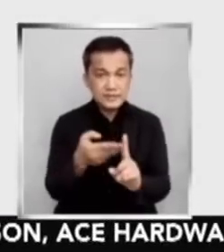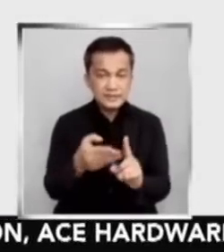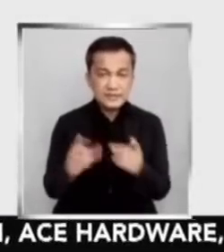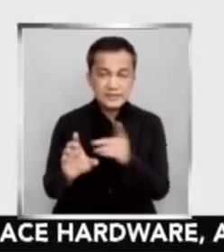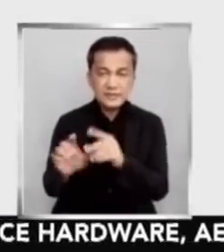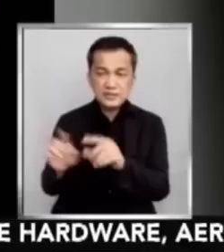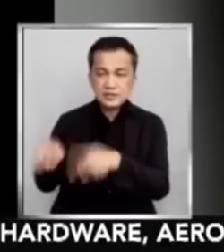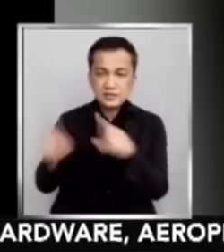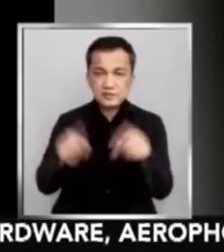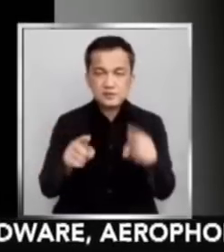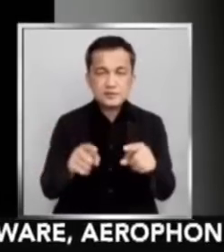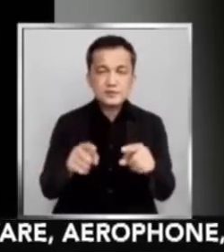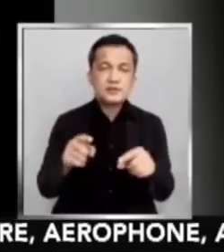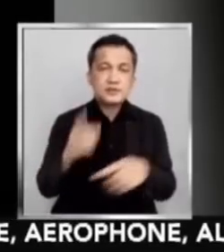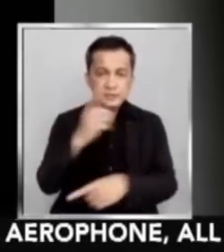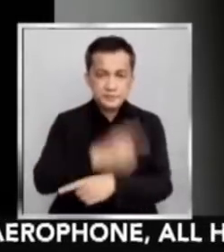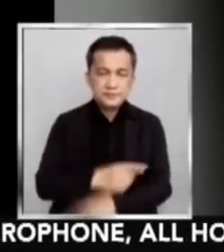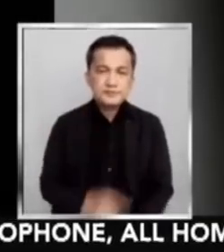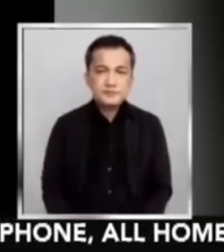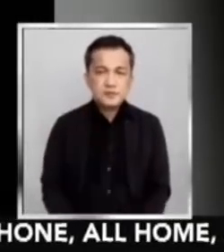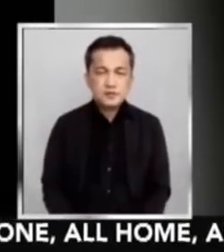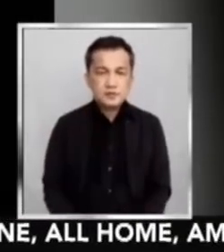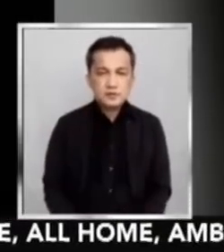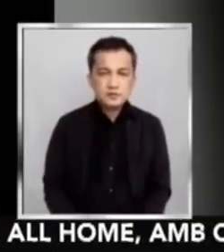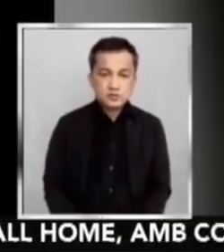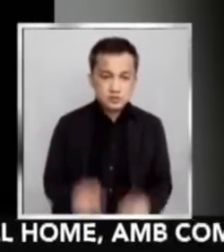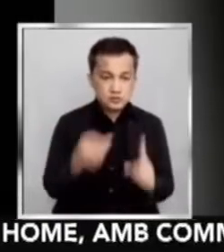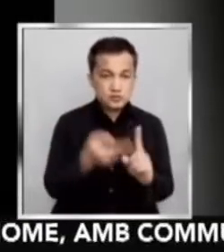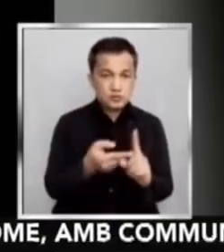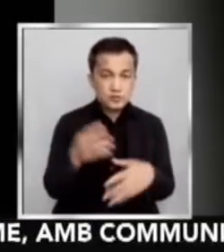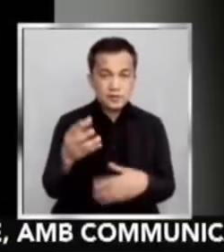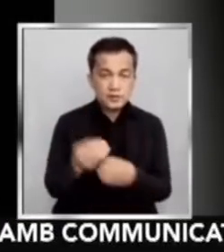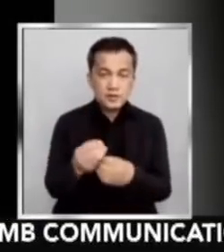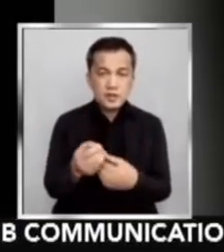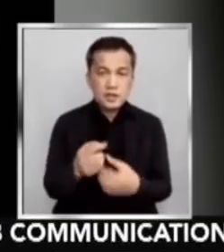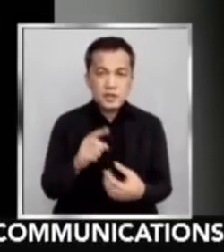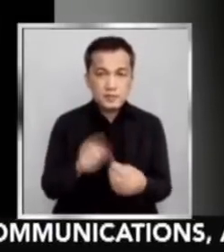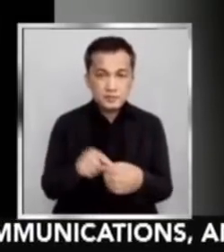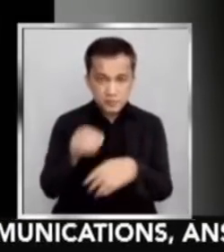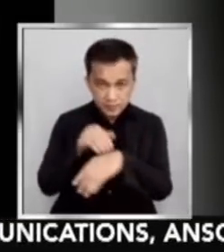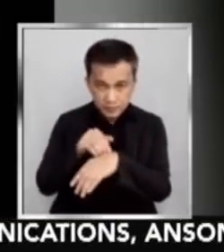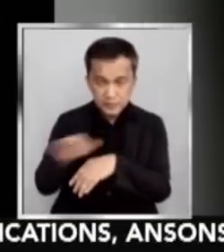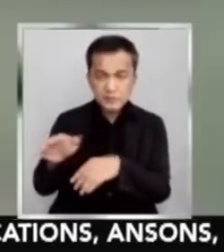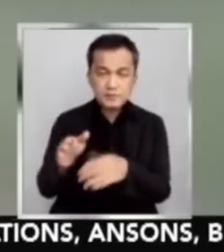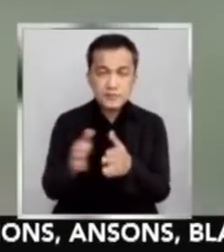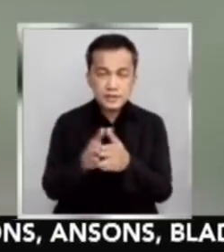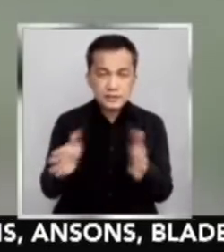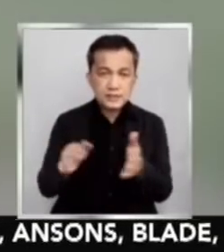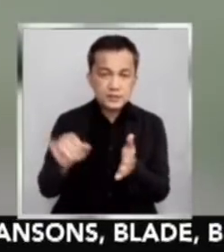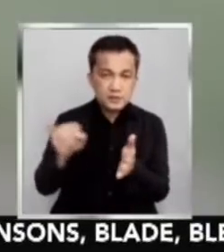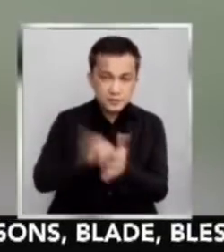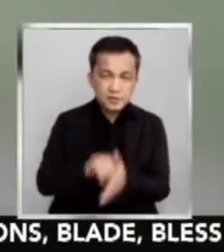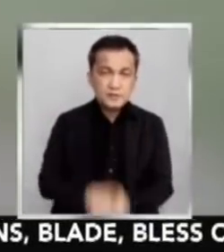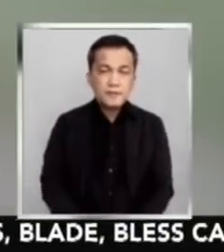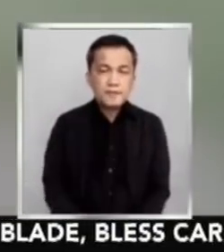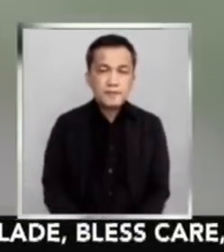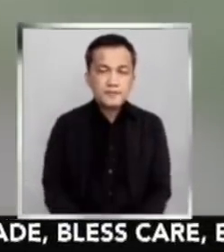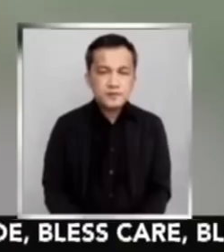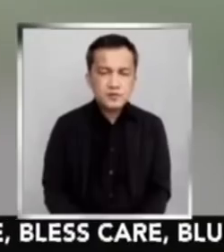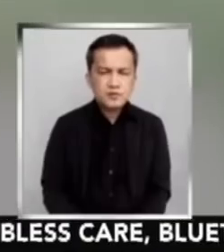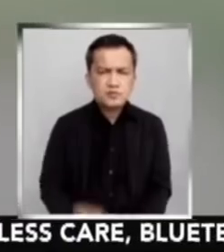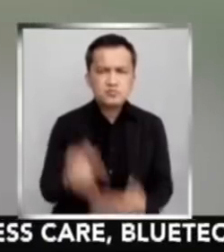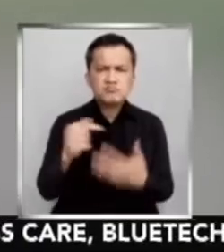magkakahiwalay na araw. Pero nang mag-follow up si Maui tungkol sa naipadalang mas malaking investment, kung ano-ano na raw